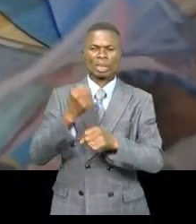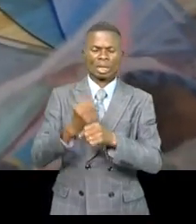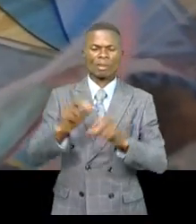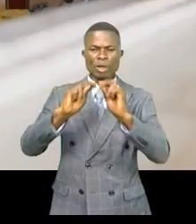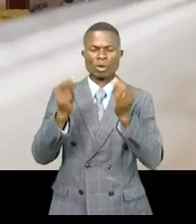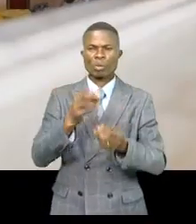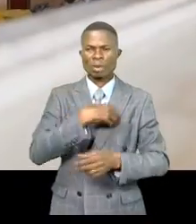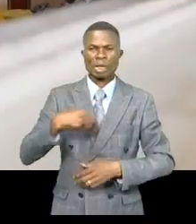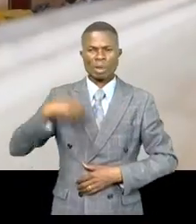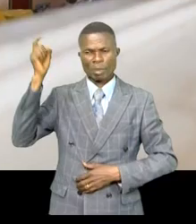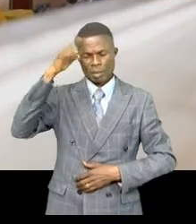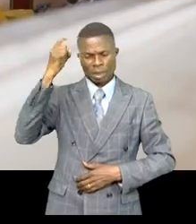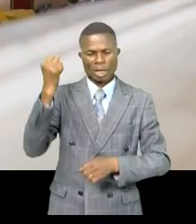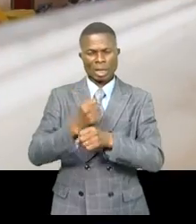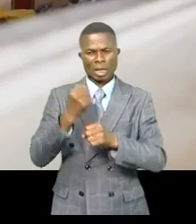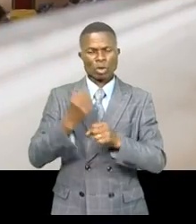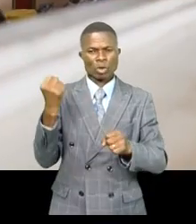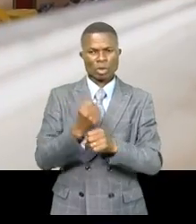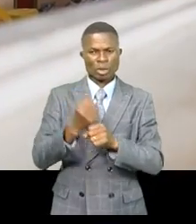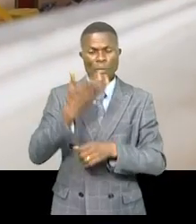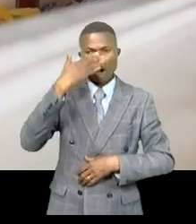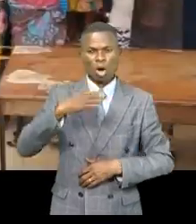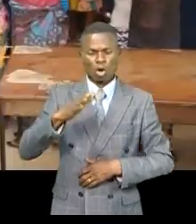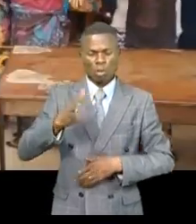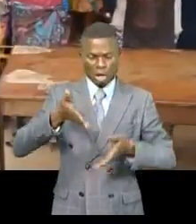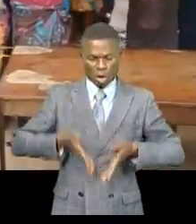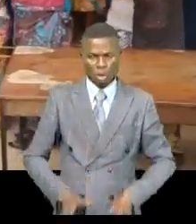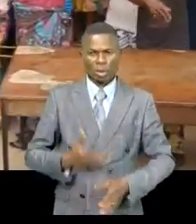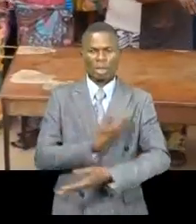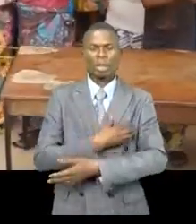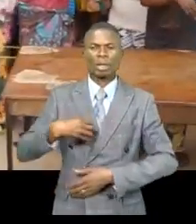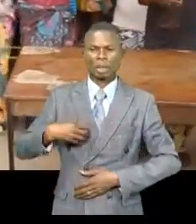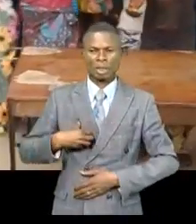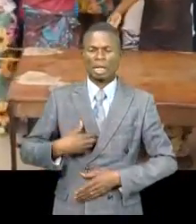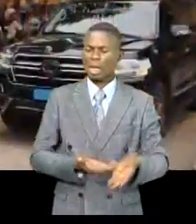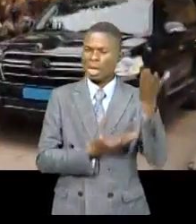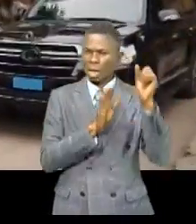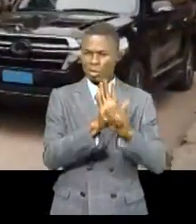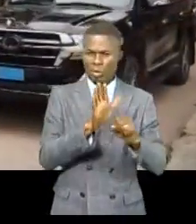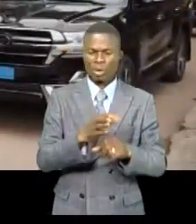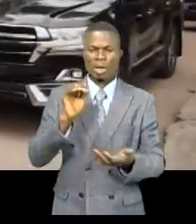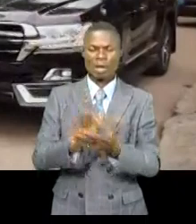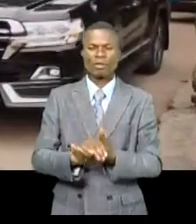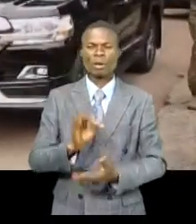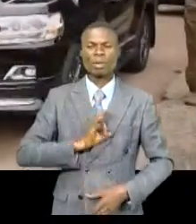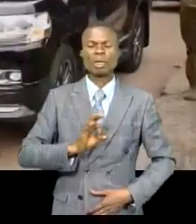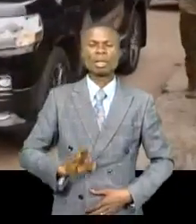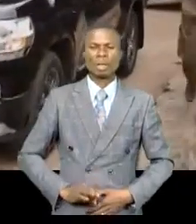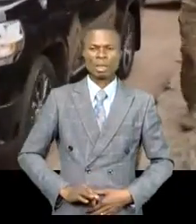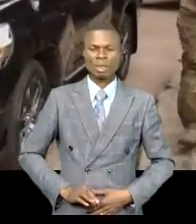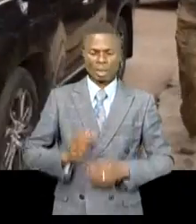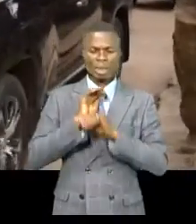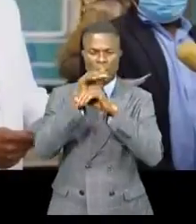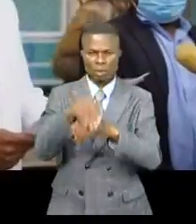sages-femmes. Le rôle de ces professionnels de la physiologie féminine est d'une telle évidence que la première dame de la République,